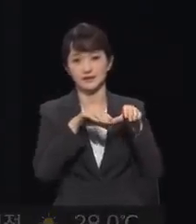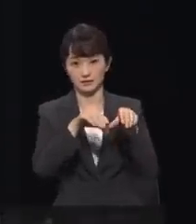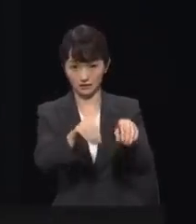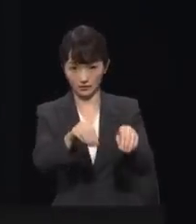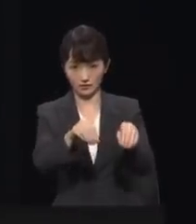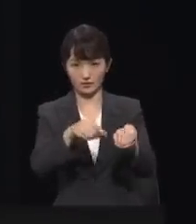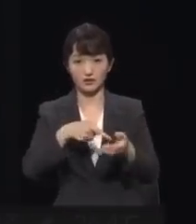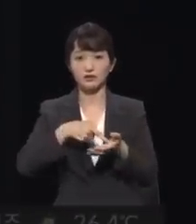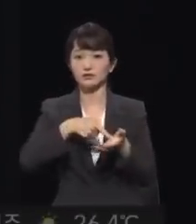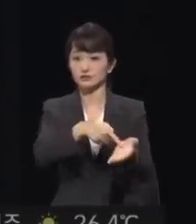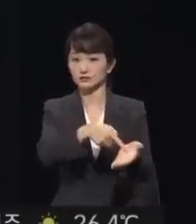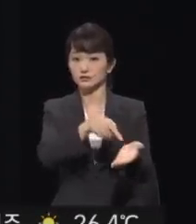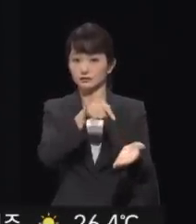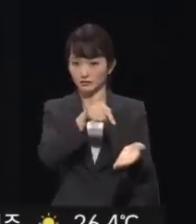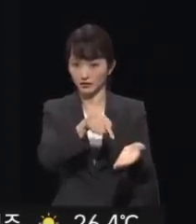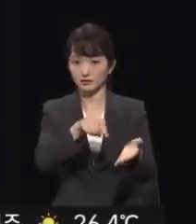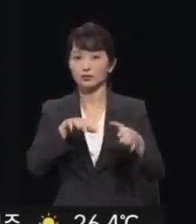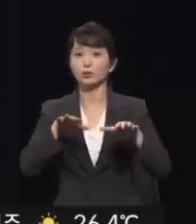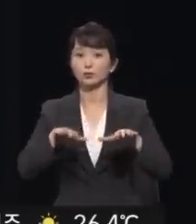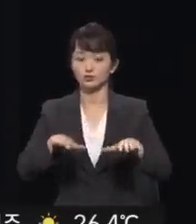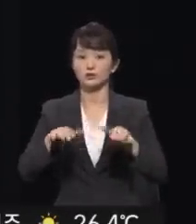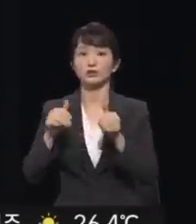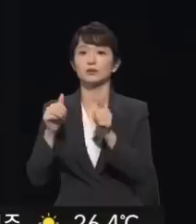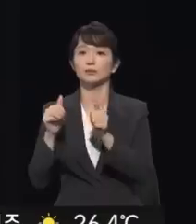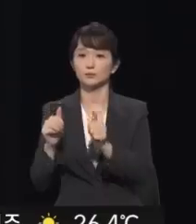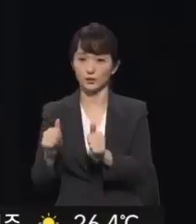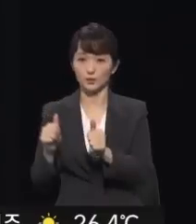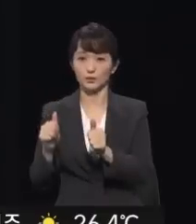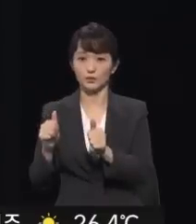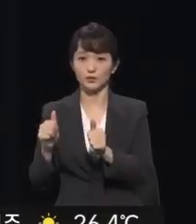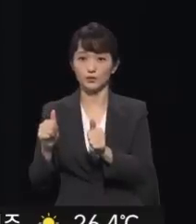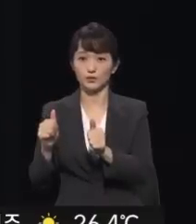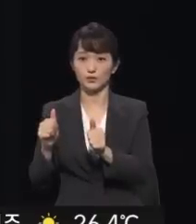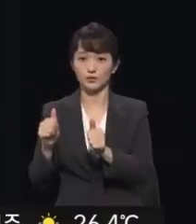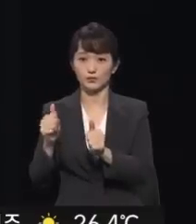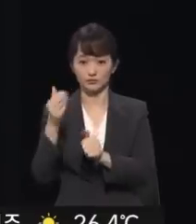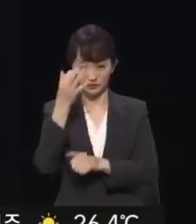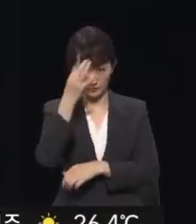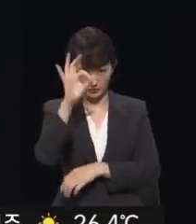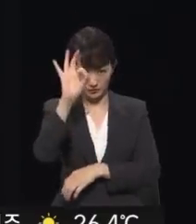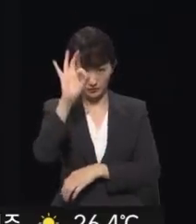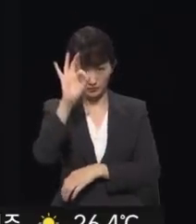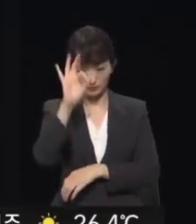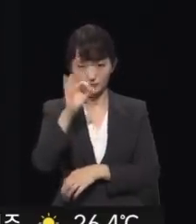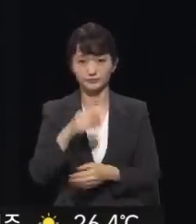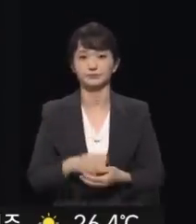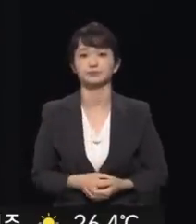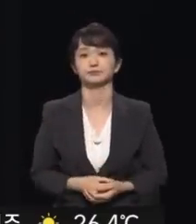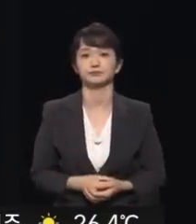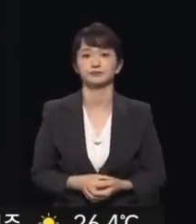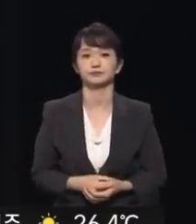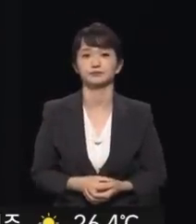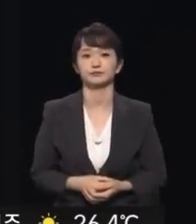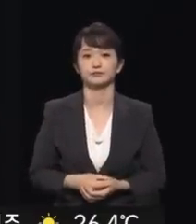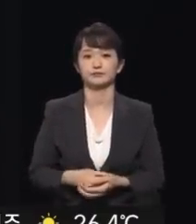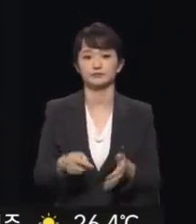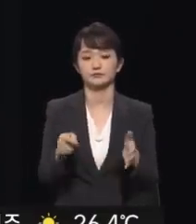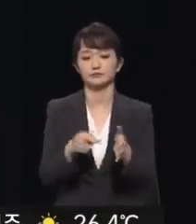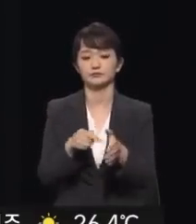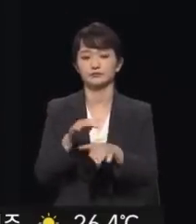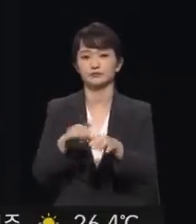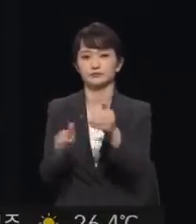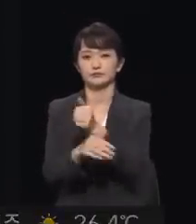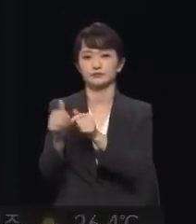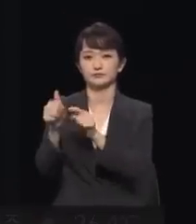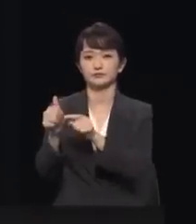신청에 대해서 오늘 법원이 사실상 인용 판단을 내렸습니다 이에 따라서 주영 비대위원장은